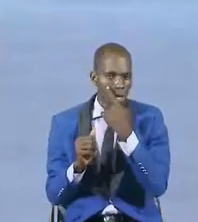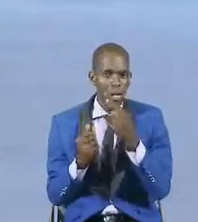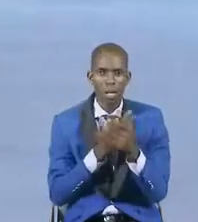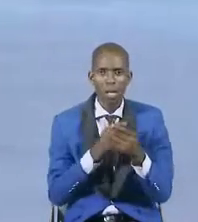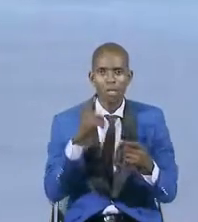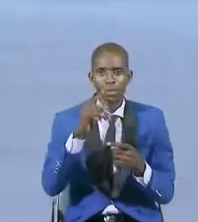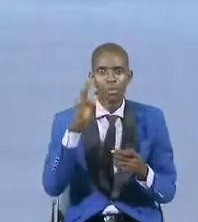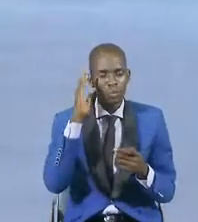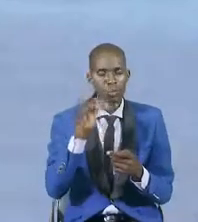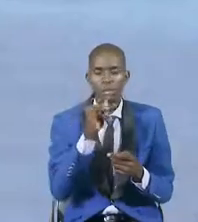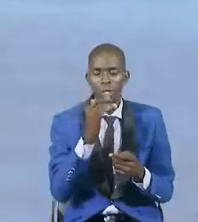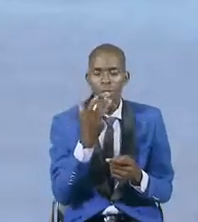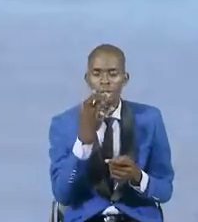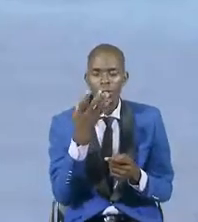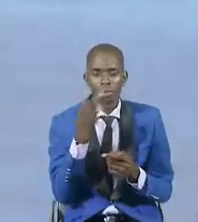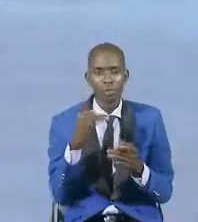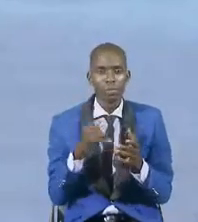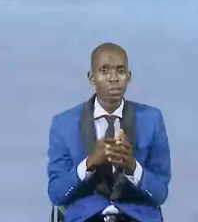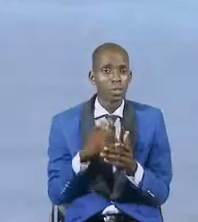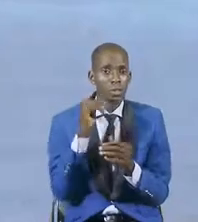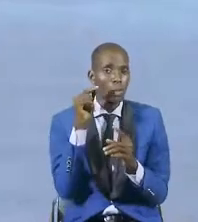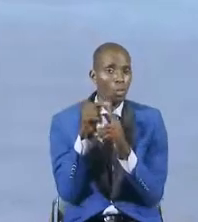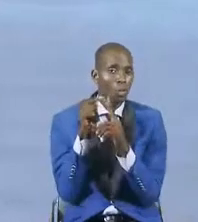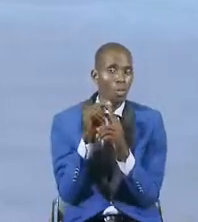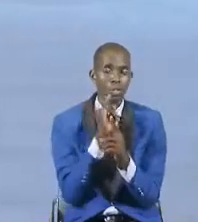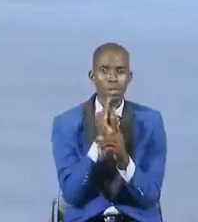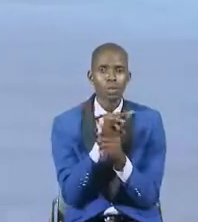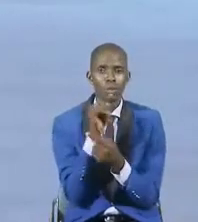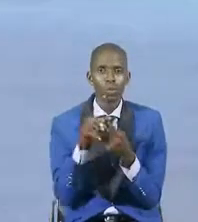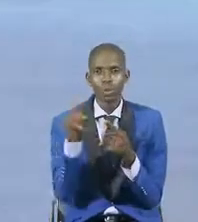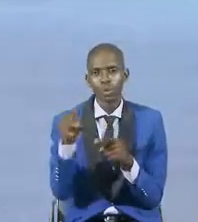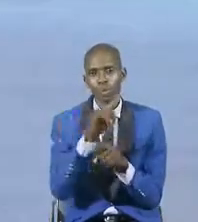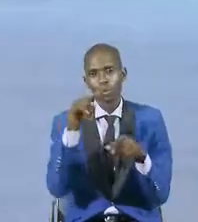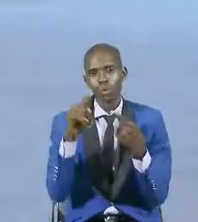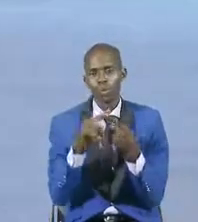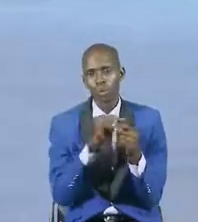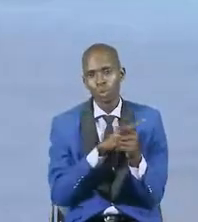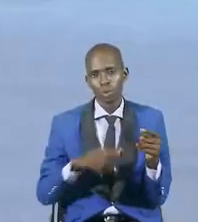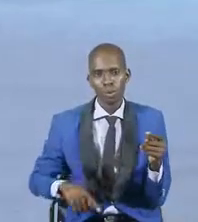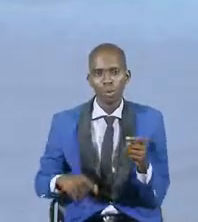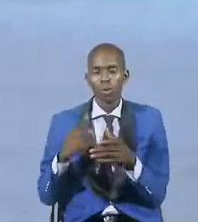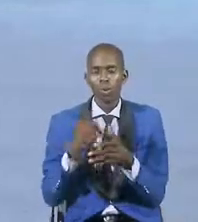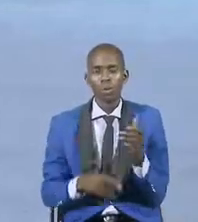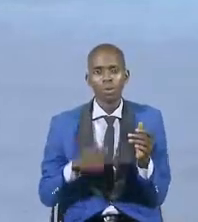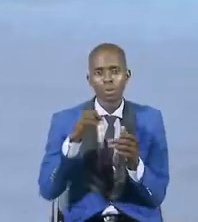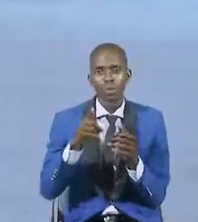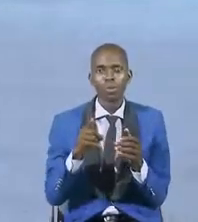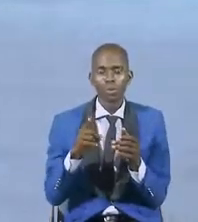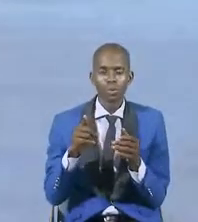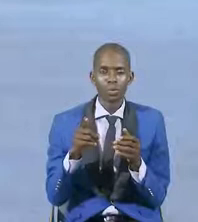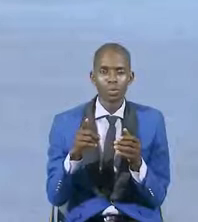chose arrivera-t-il. Il dit que tu le verras de tes yeux, mais tu n'y participeras pas. Alors,